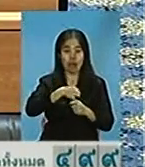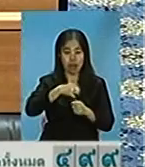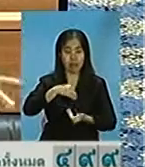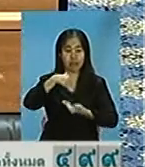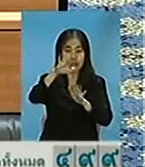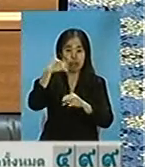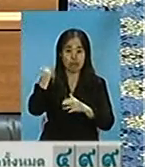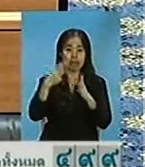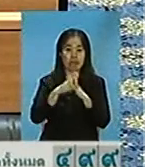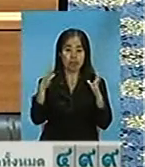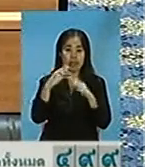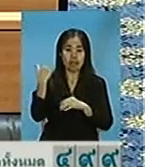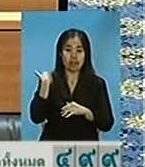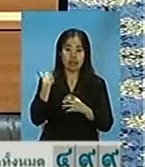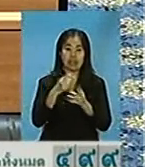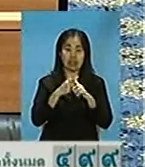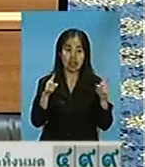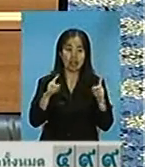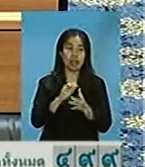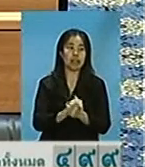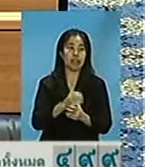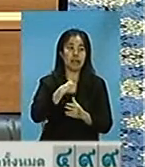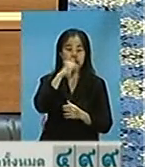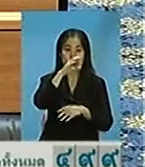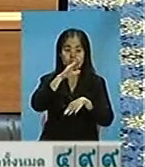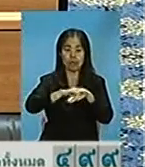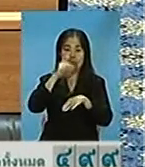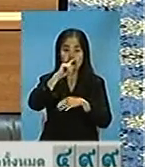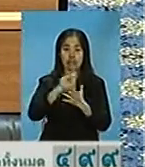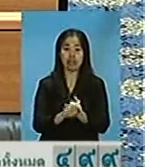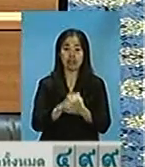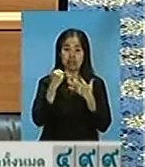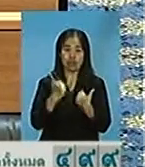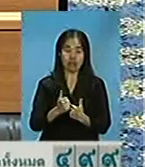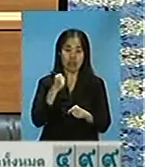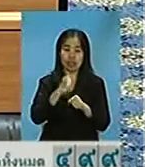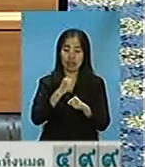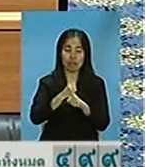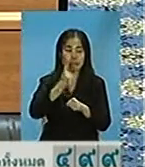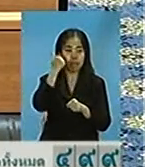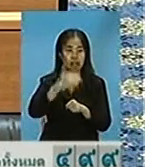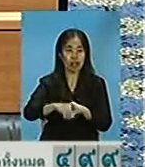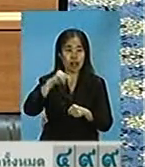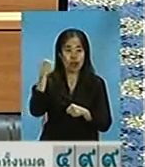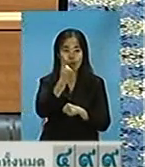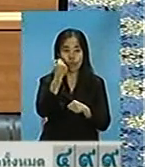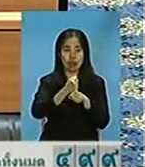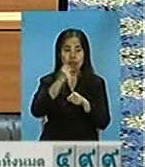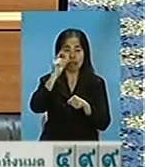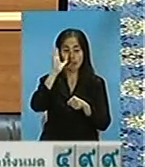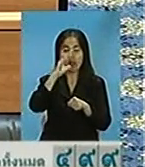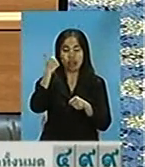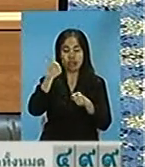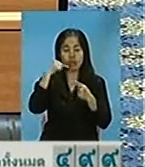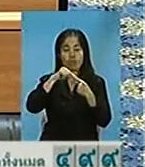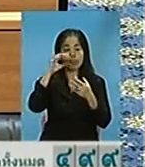เยอะเลยแต่ผมบอกท่านนะมันไม่สามารถทำได้ทันทีต่อปริมาณยางที่มีอยู่ในประเทศไท